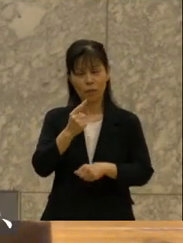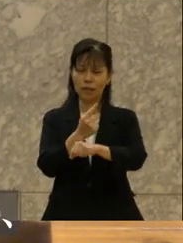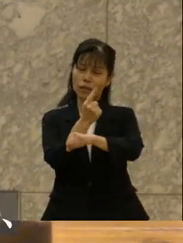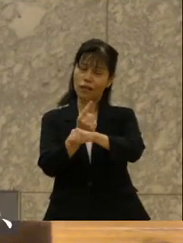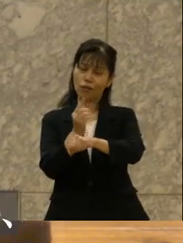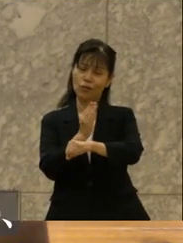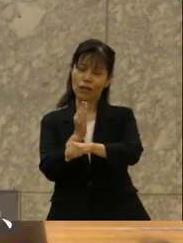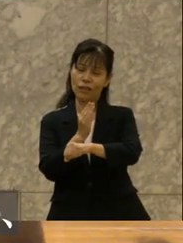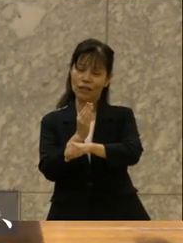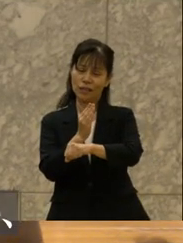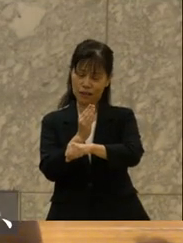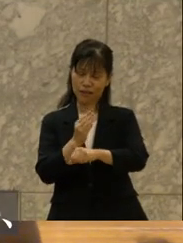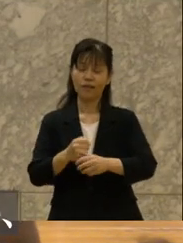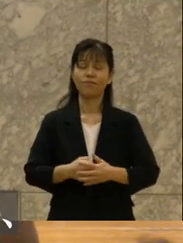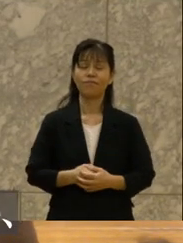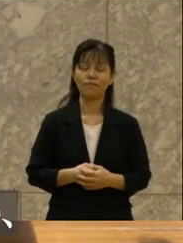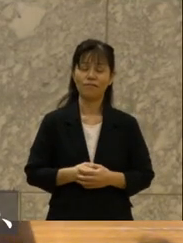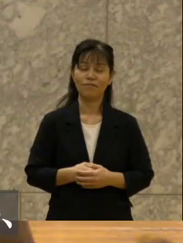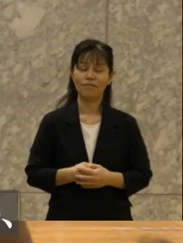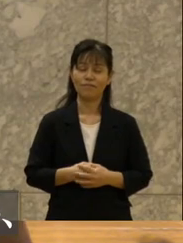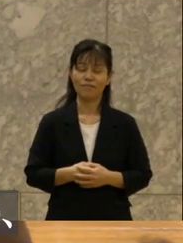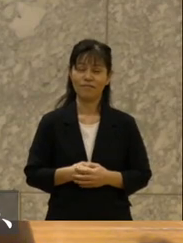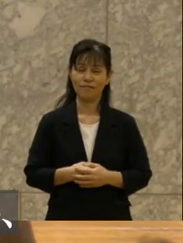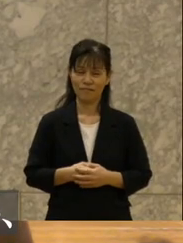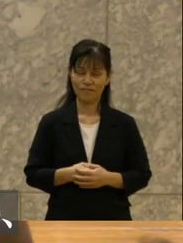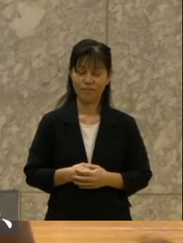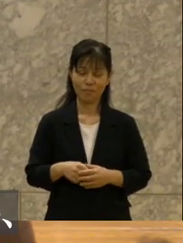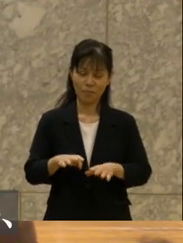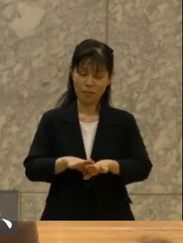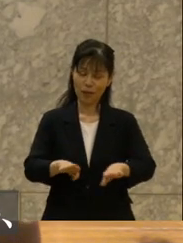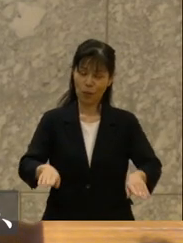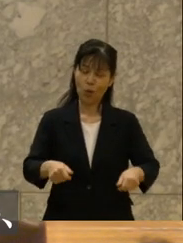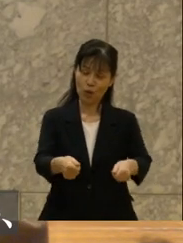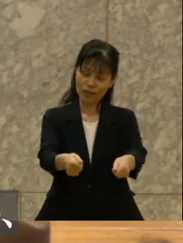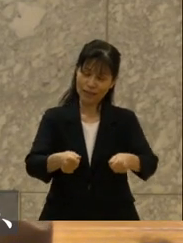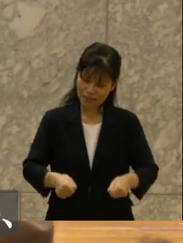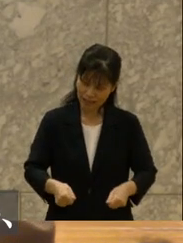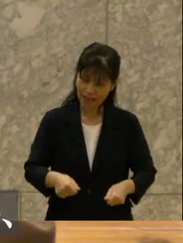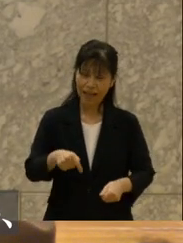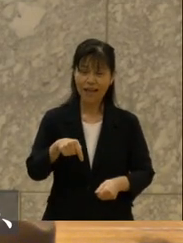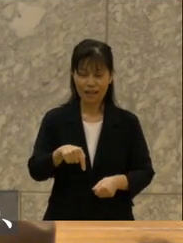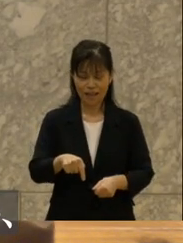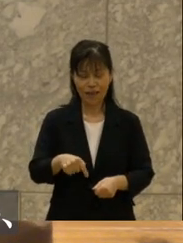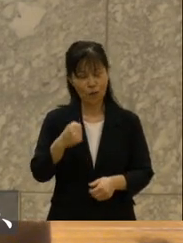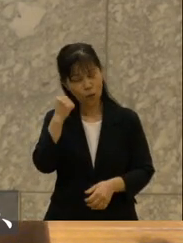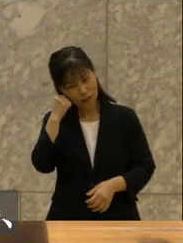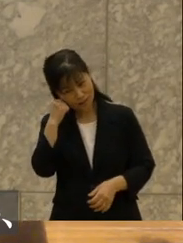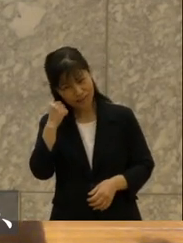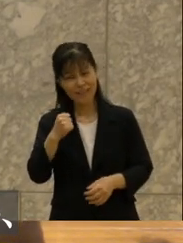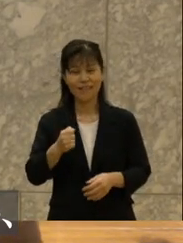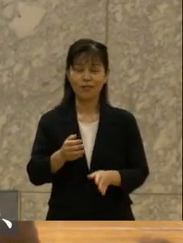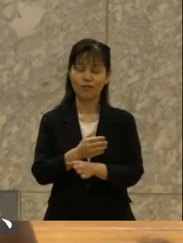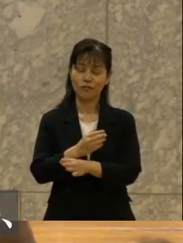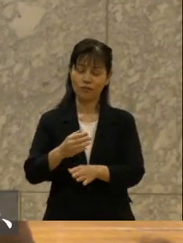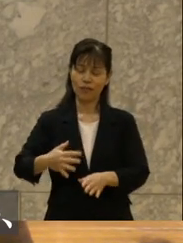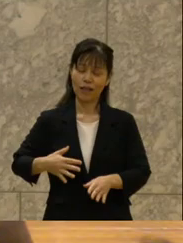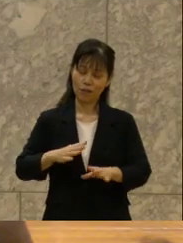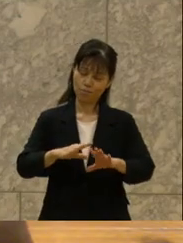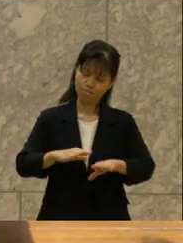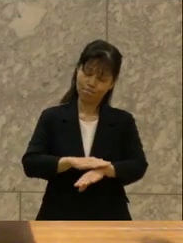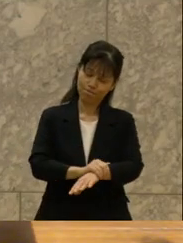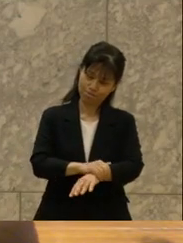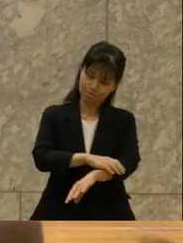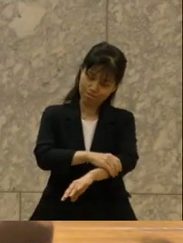けどマットを敷いてですね少しその上で横になってこう体を触ってたりとか